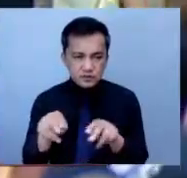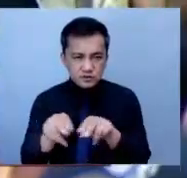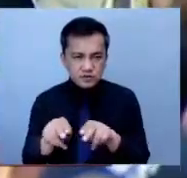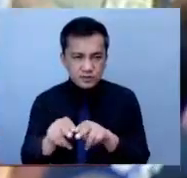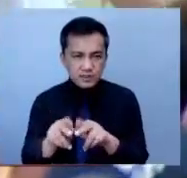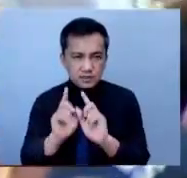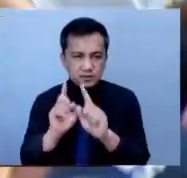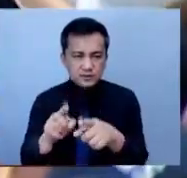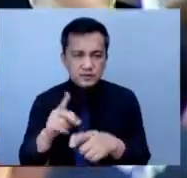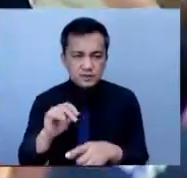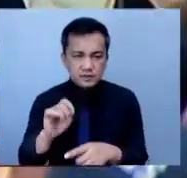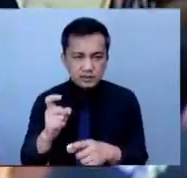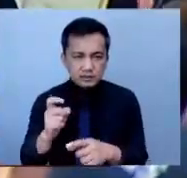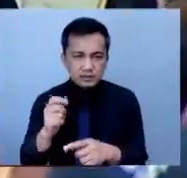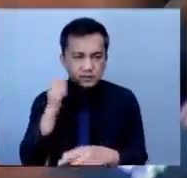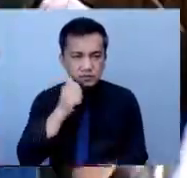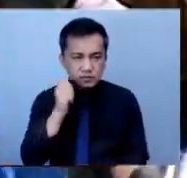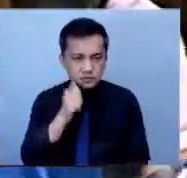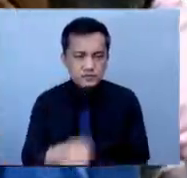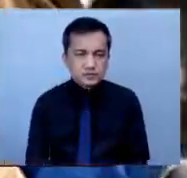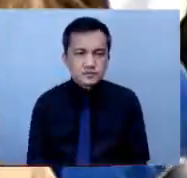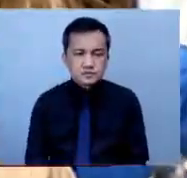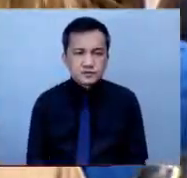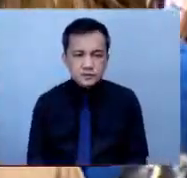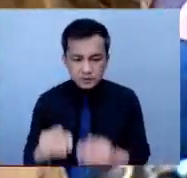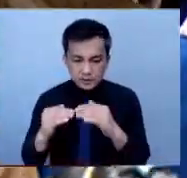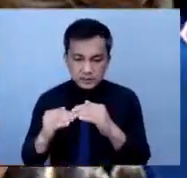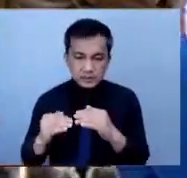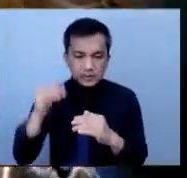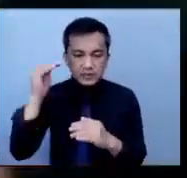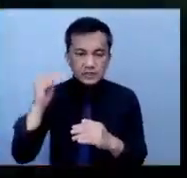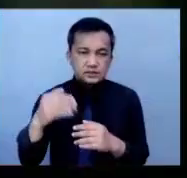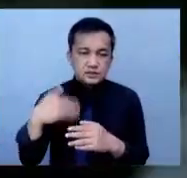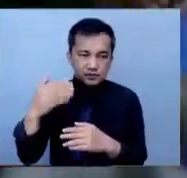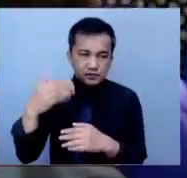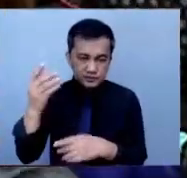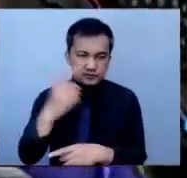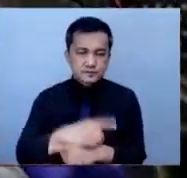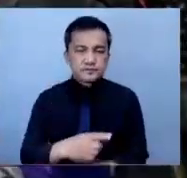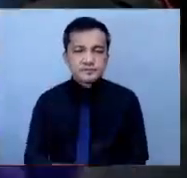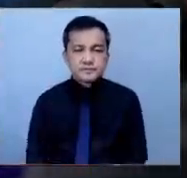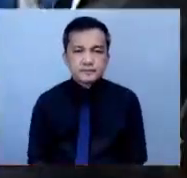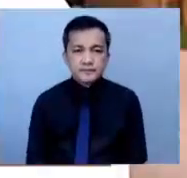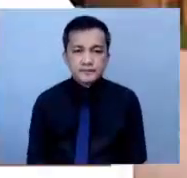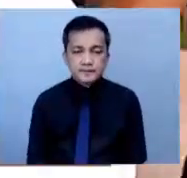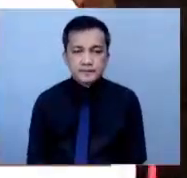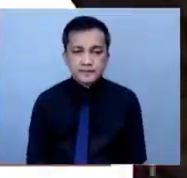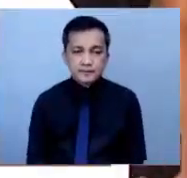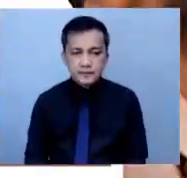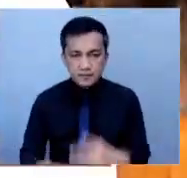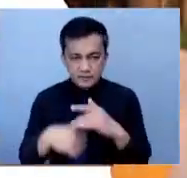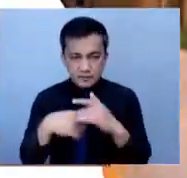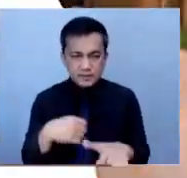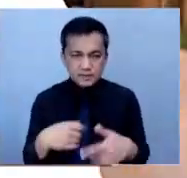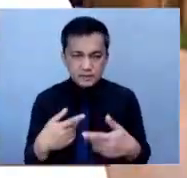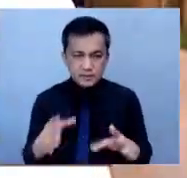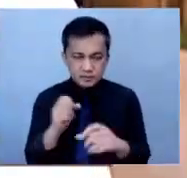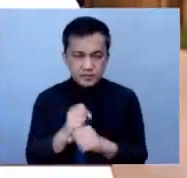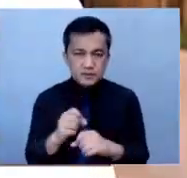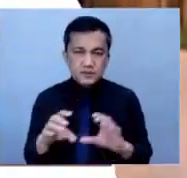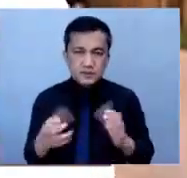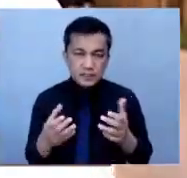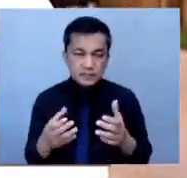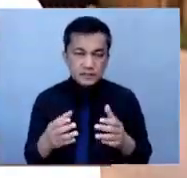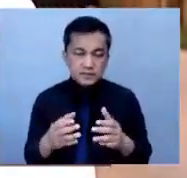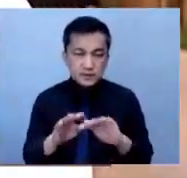sa PITX araw-araw. Tataas pa raw yan sa mga susunod na araw. Maaga natapos yung klase ng ating mga kababayan. So karamihan doon sa